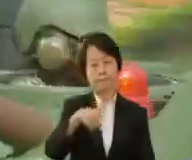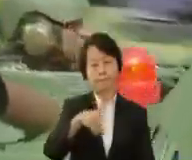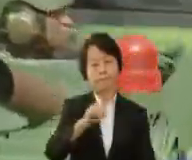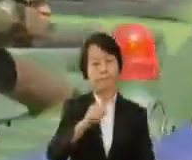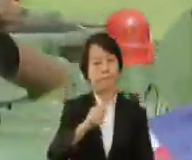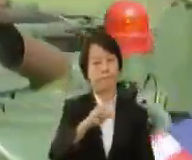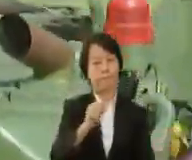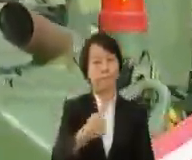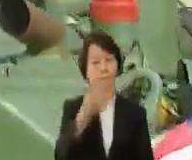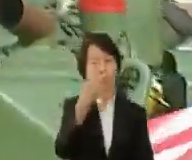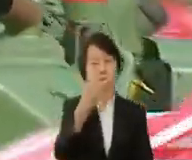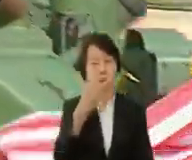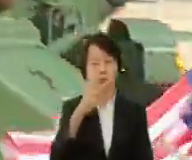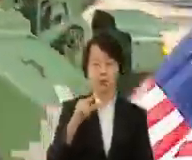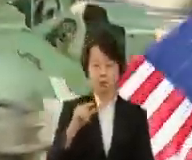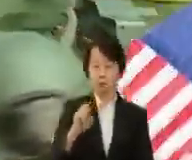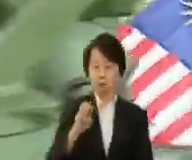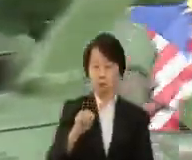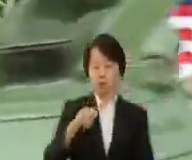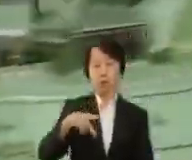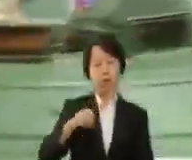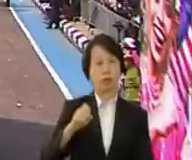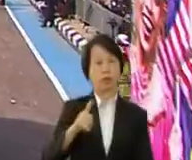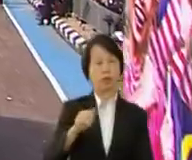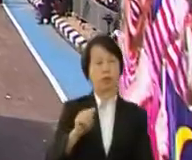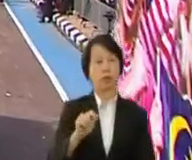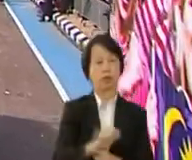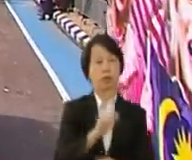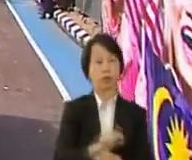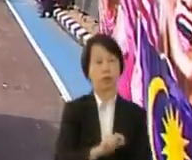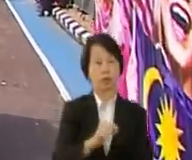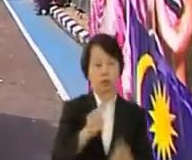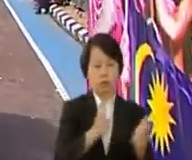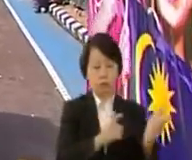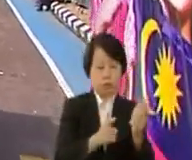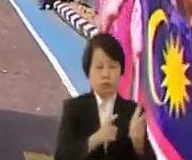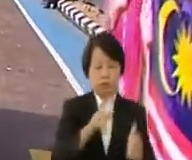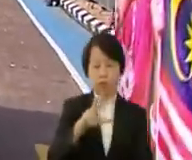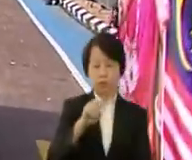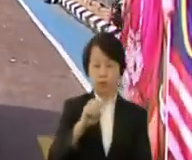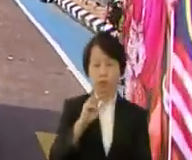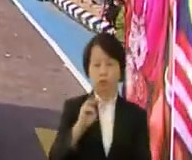Dua buah gempita yang menggunakan senjata 30mm.